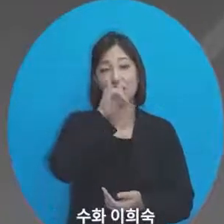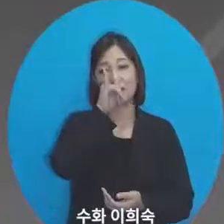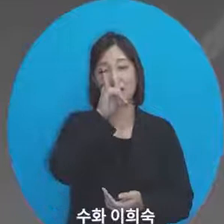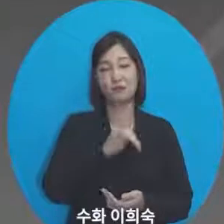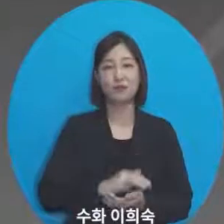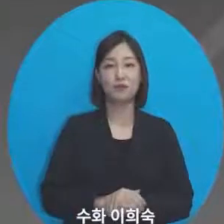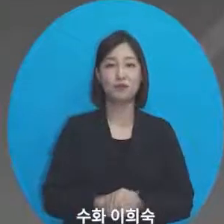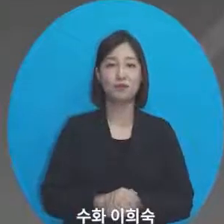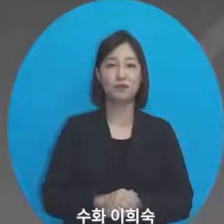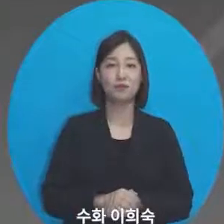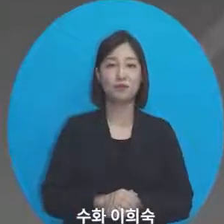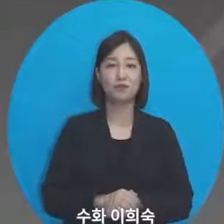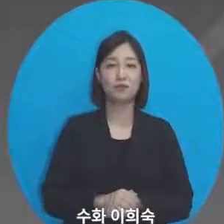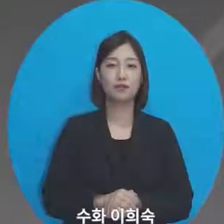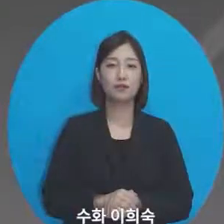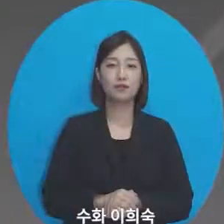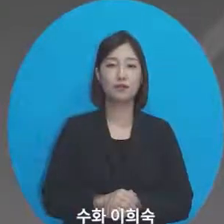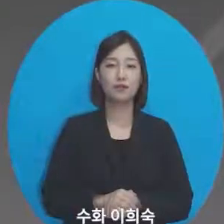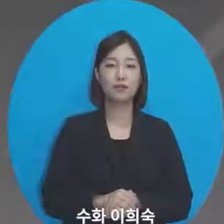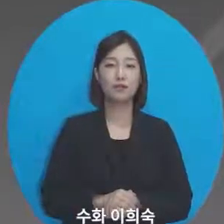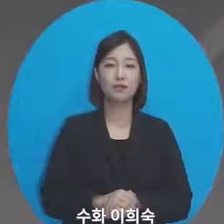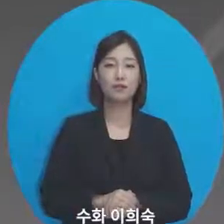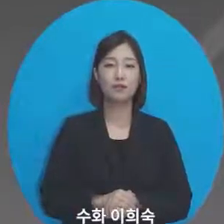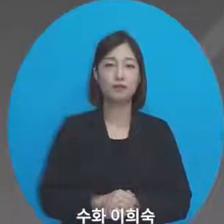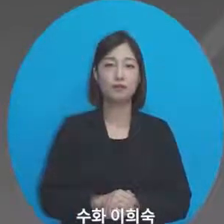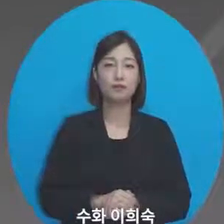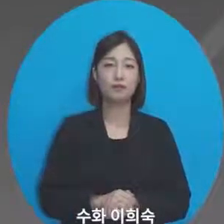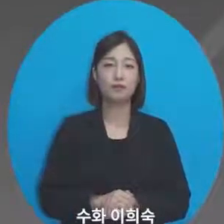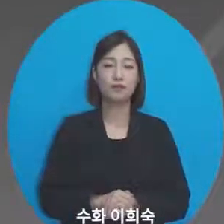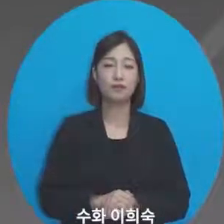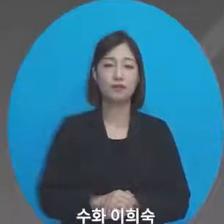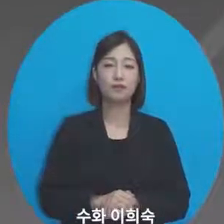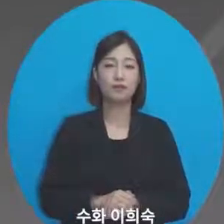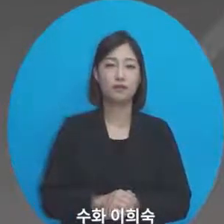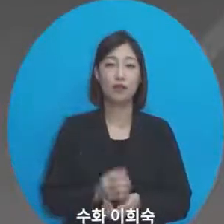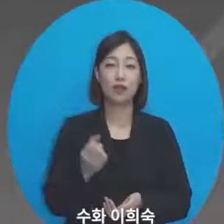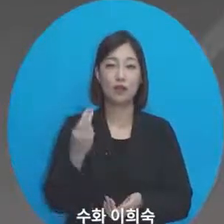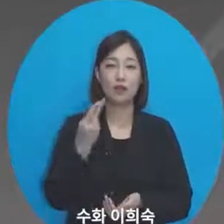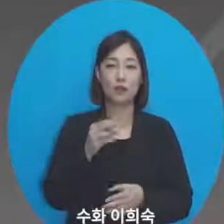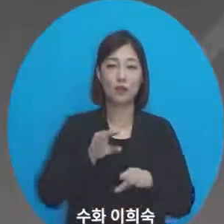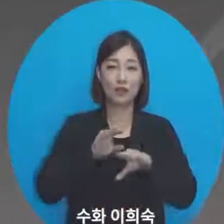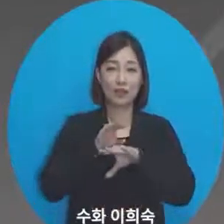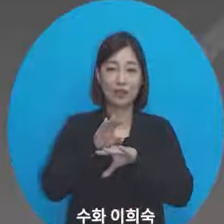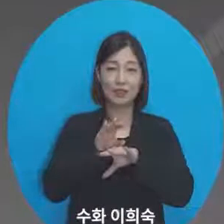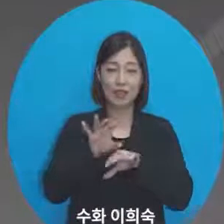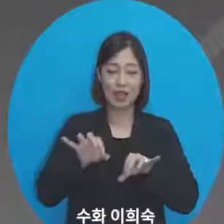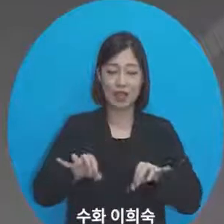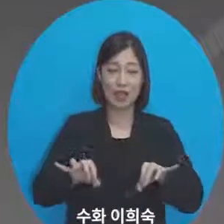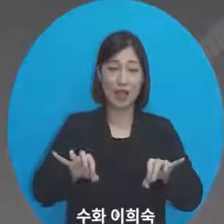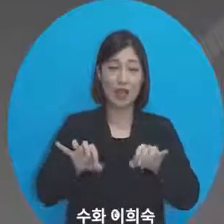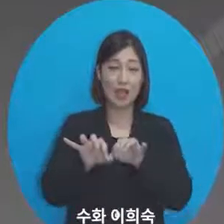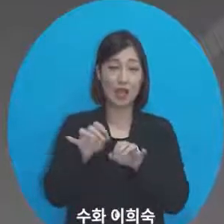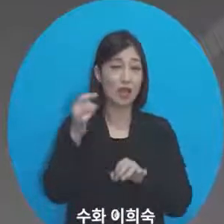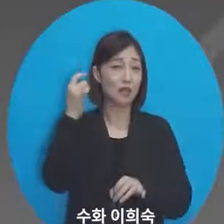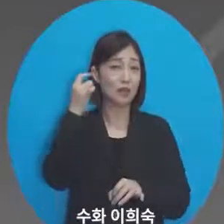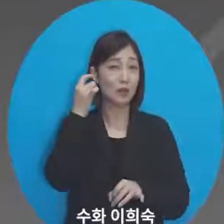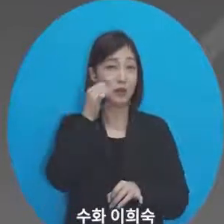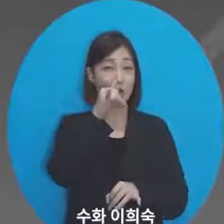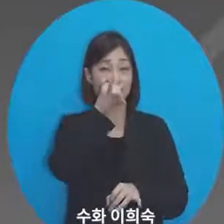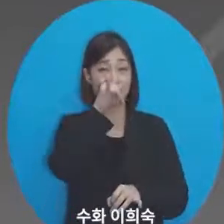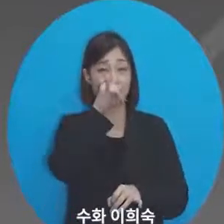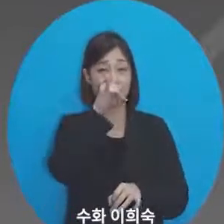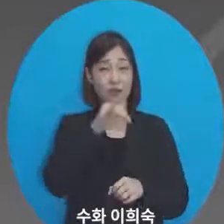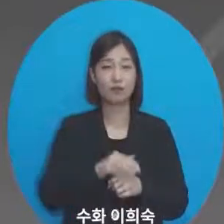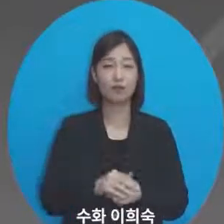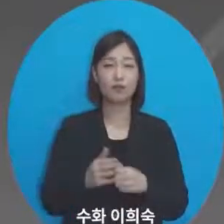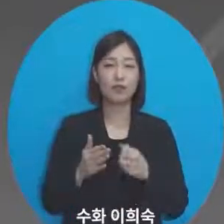하는 요소가 있는 것이고요. 또 그런 구름장의 타이어의 구름 저항에 의한 소음이 좀 발생하는 효과가 있습니다.